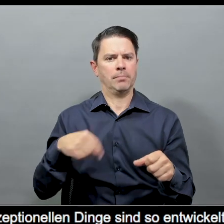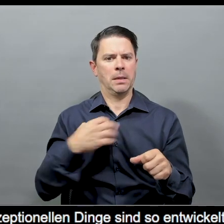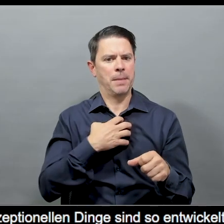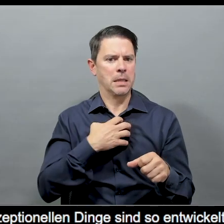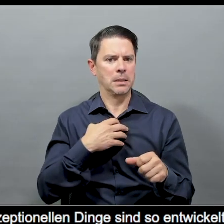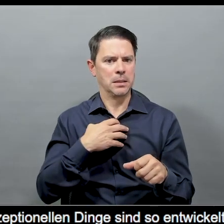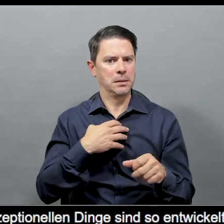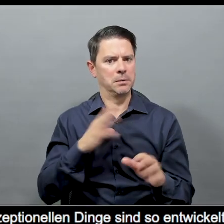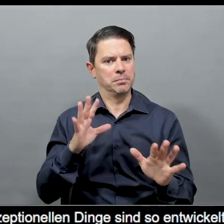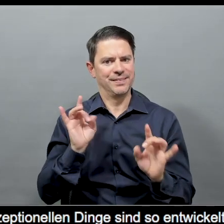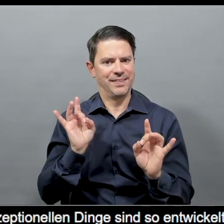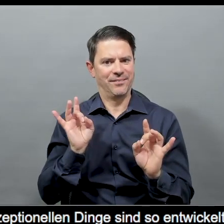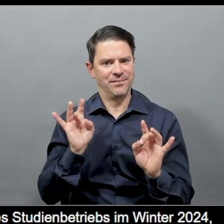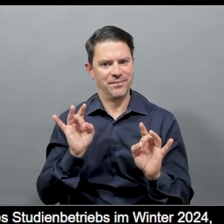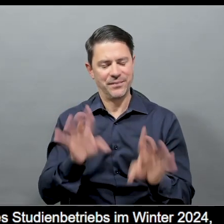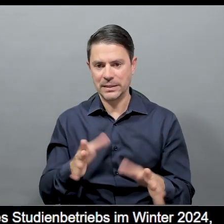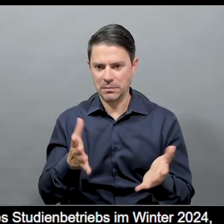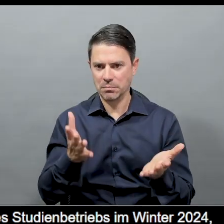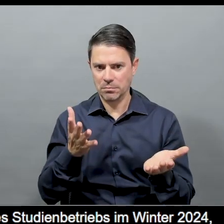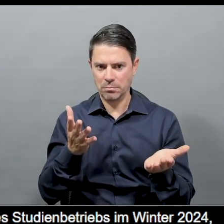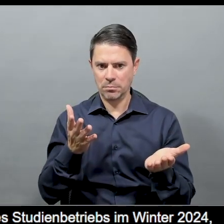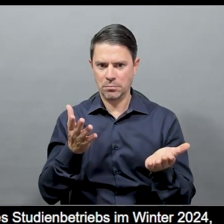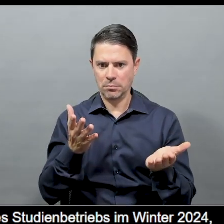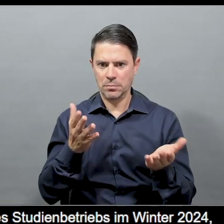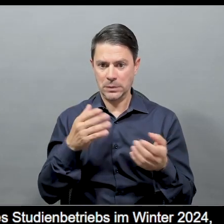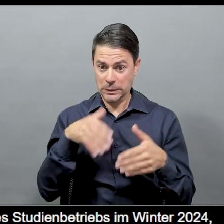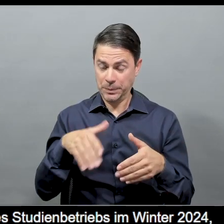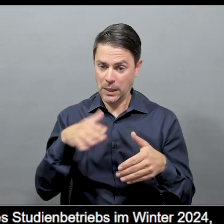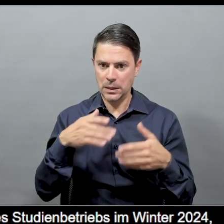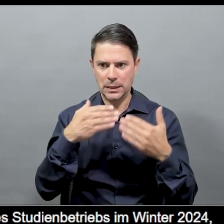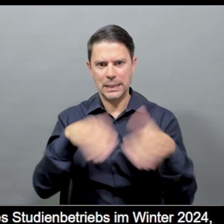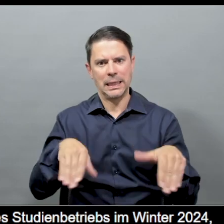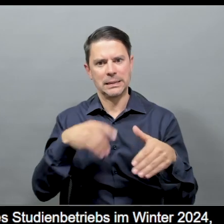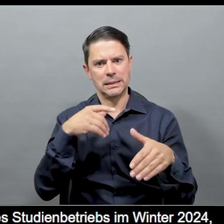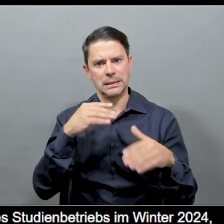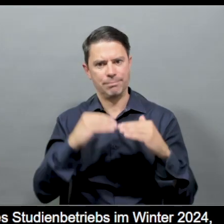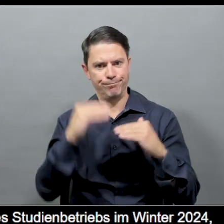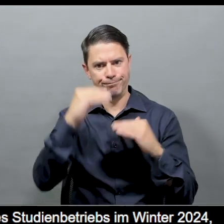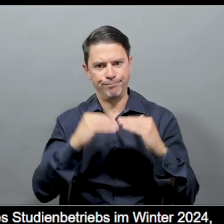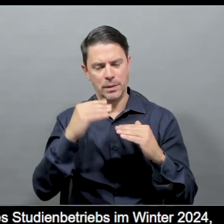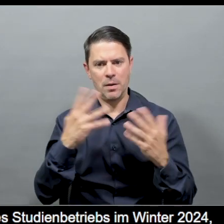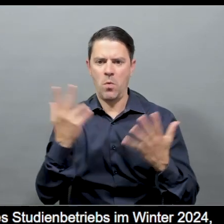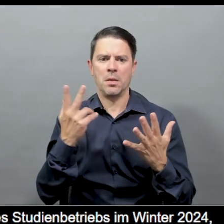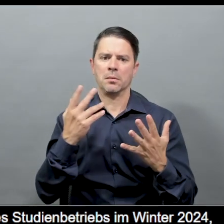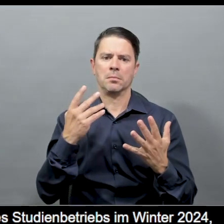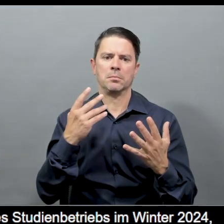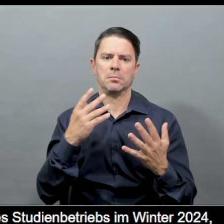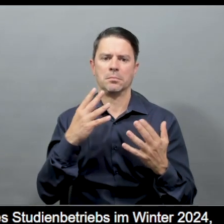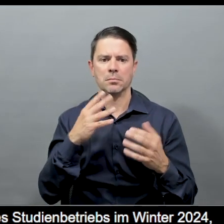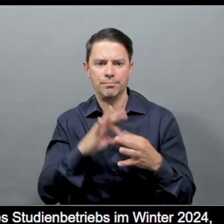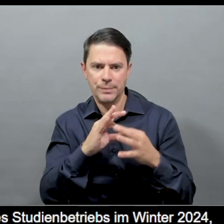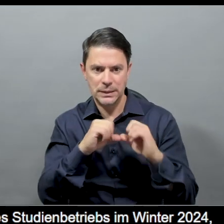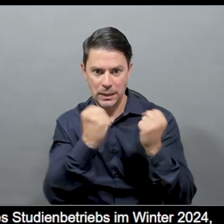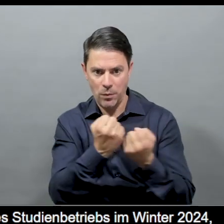man das der Situation angepasst? Also generell, lageangepasstes Vorgehen ist sinnvoll. Aktuell erfordert die